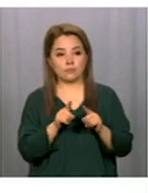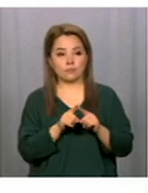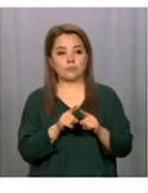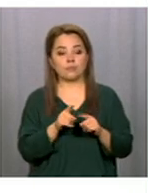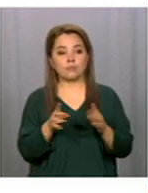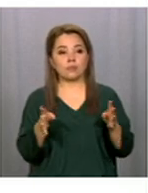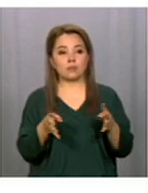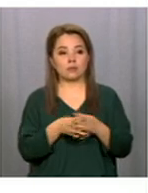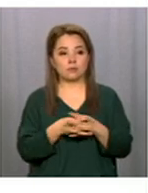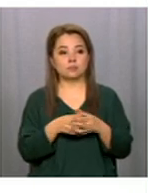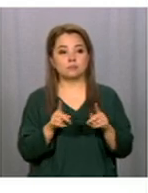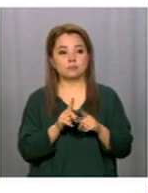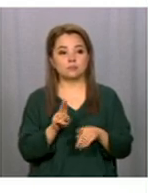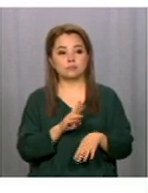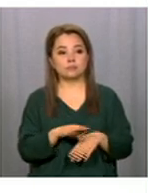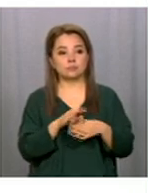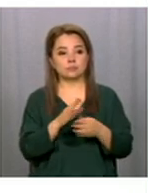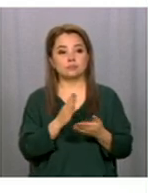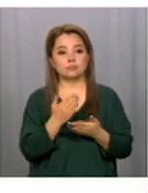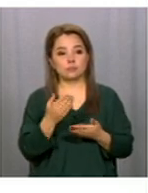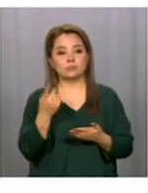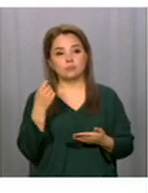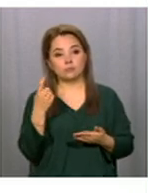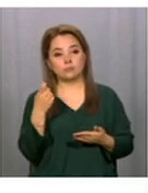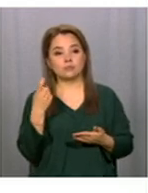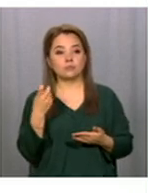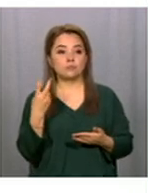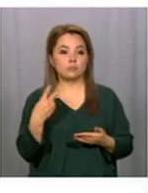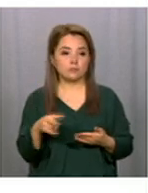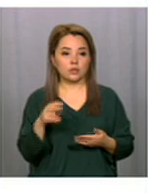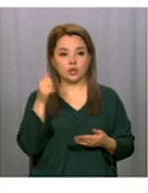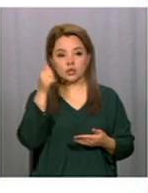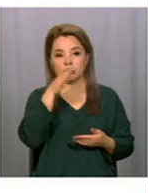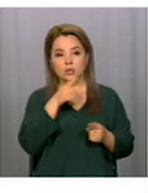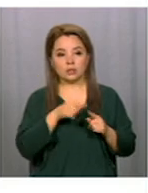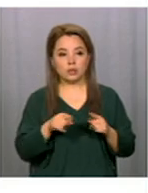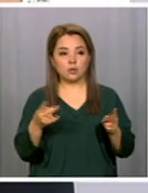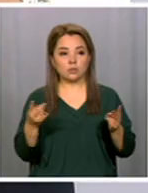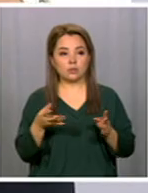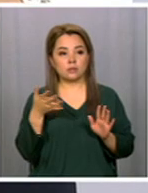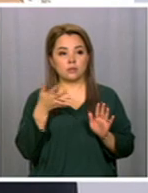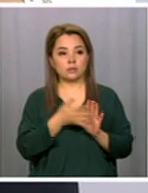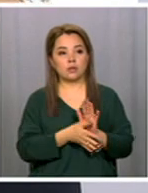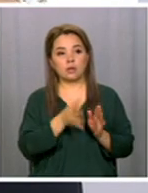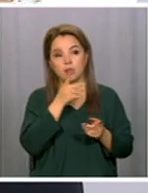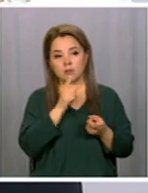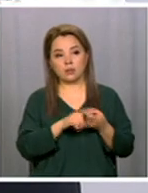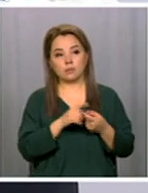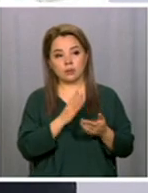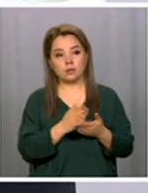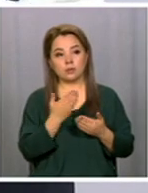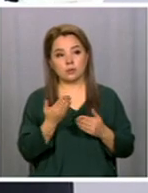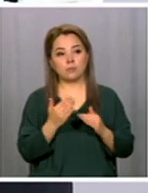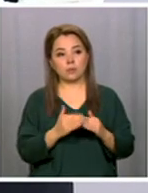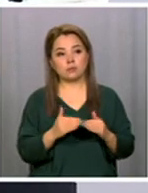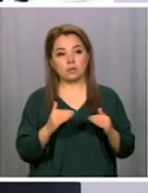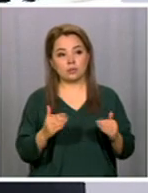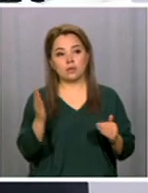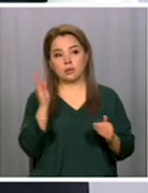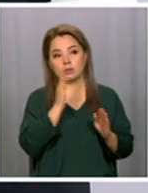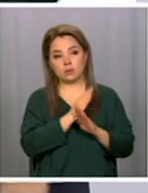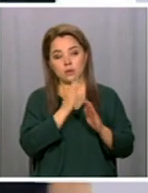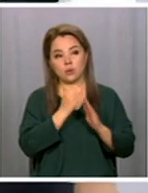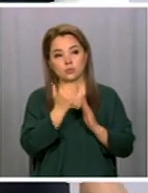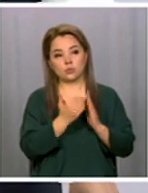аралас орманның түзілуіне 100 және 120 жыл уақыт өтеді. Балалар, экожүйенің